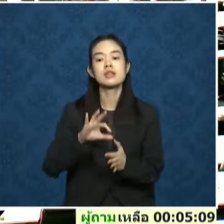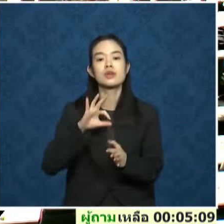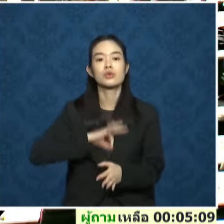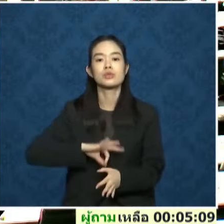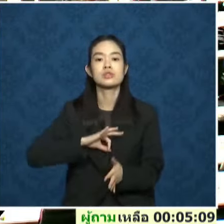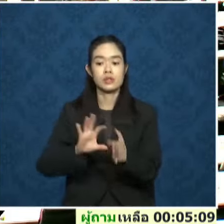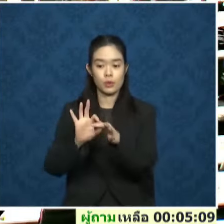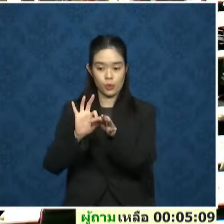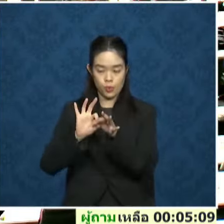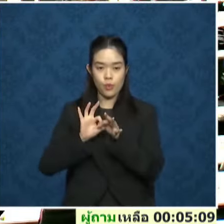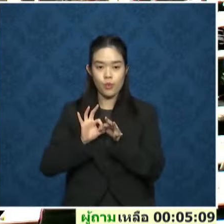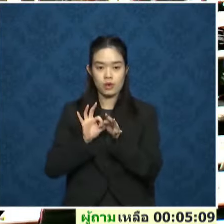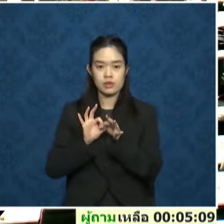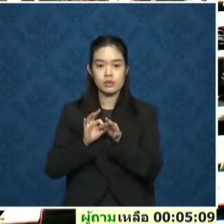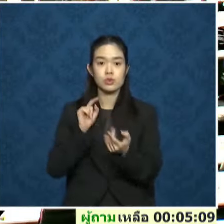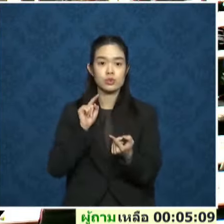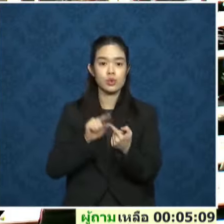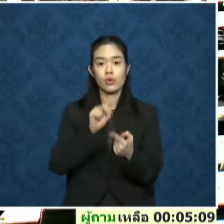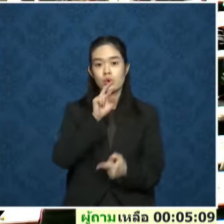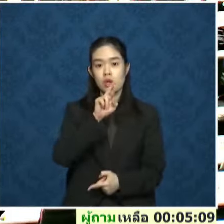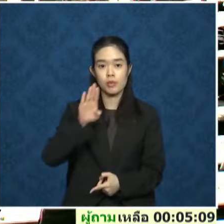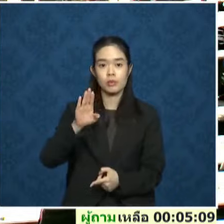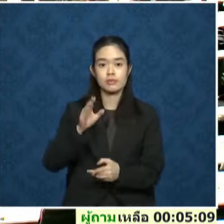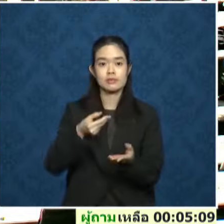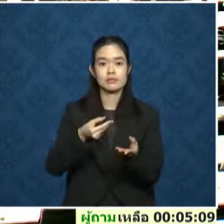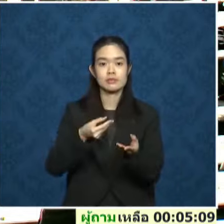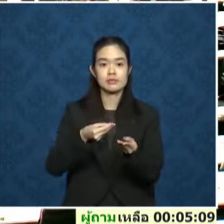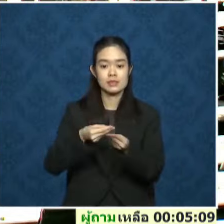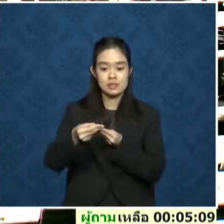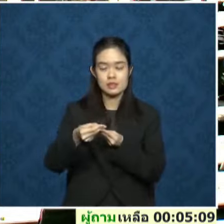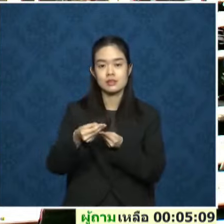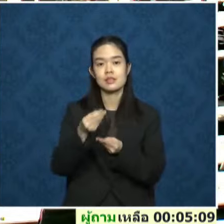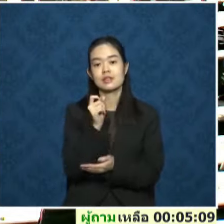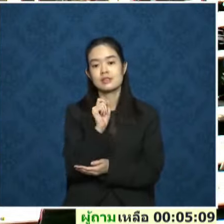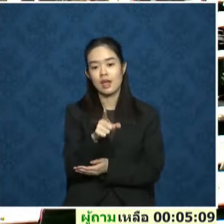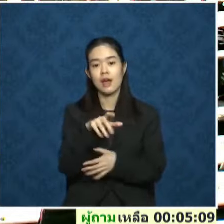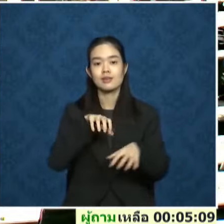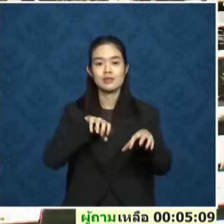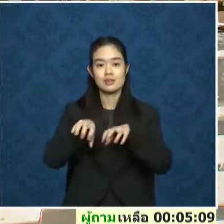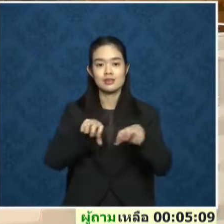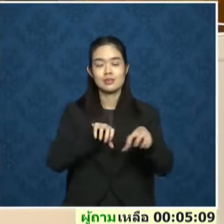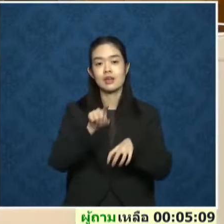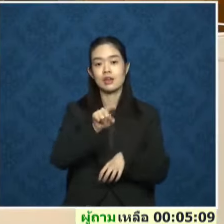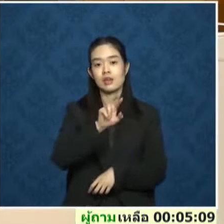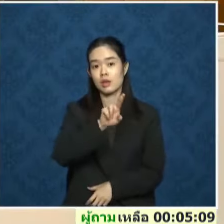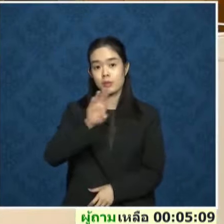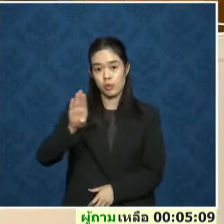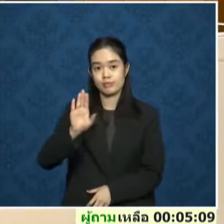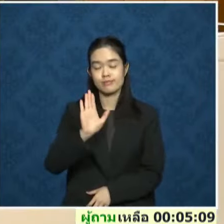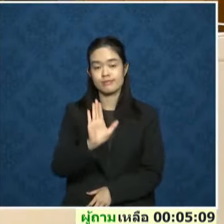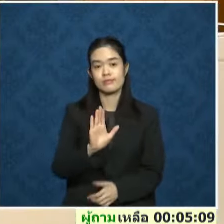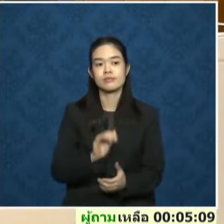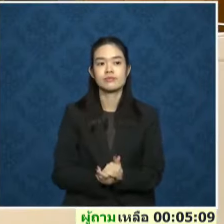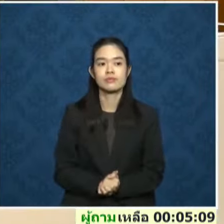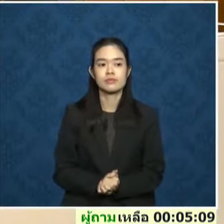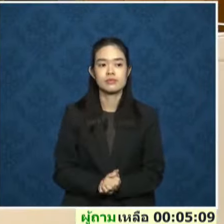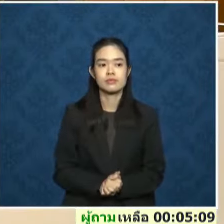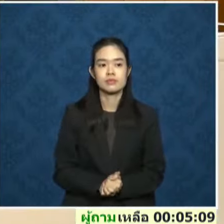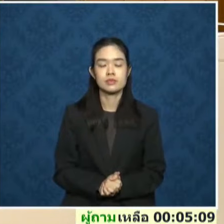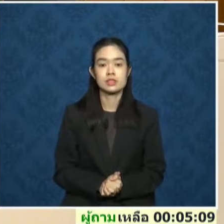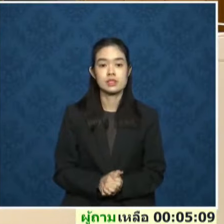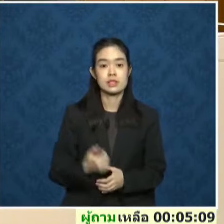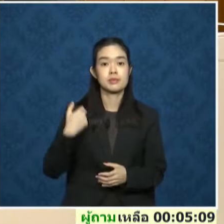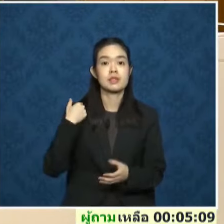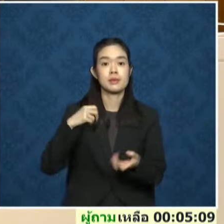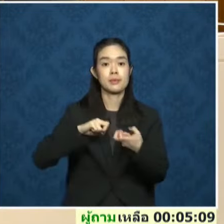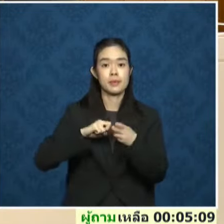เกี่ยวกับประเด็นของการจัดซื้อจัดจ้างขอนำเรียนเรื่องการจัดซื้อจัดจ้างสักนิดนะฮะที่เกิดเหตุการณ์ขึ้น